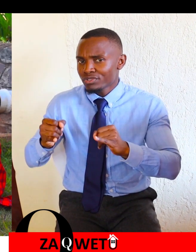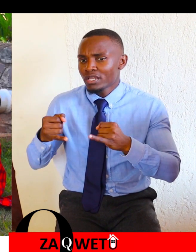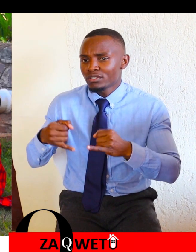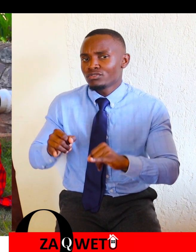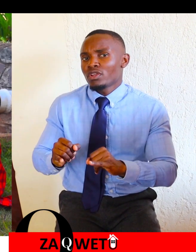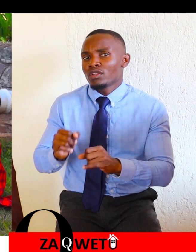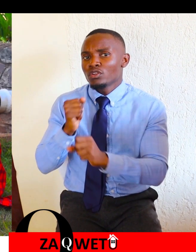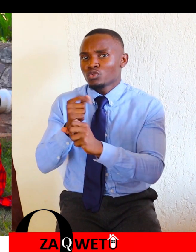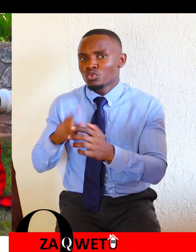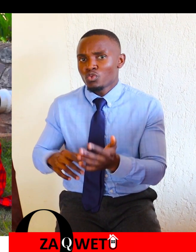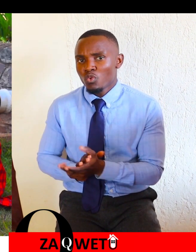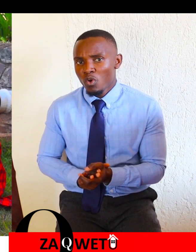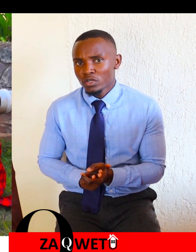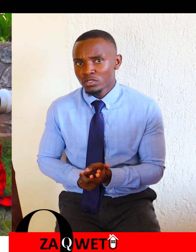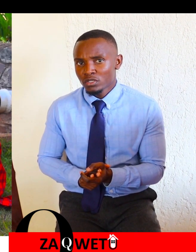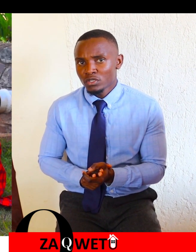yamejaribu